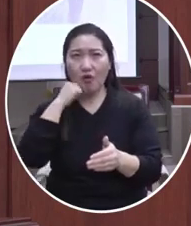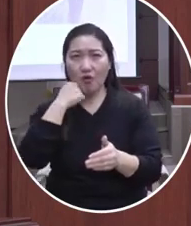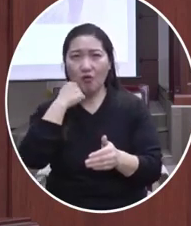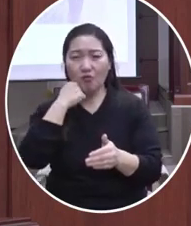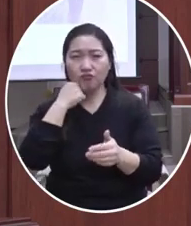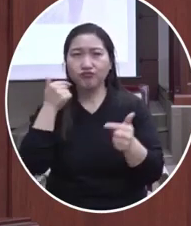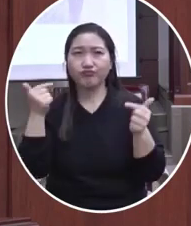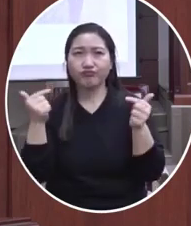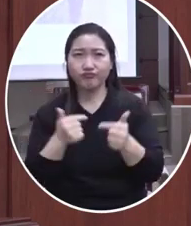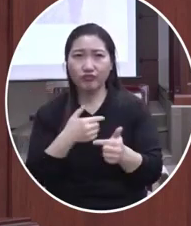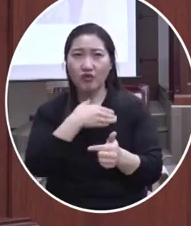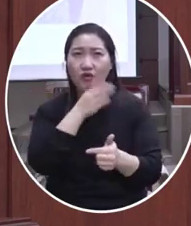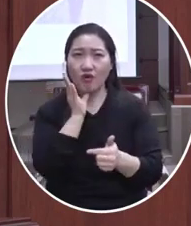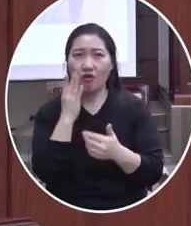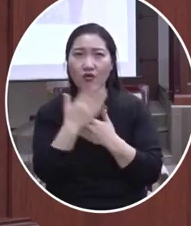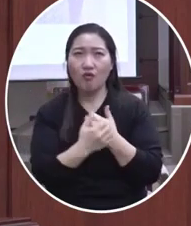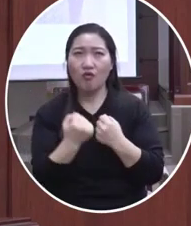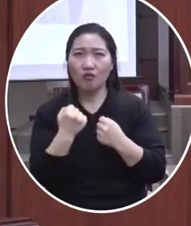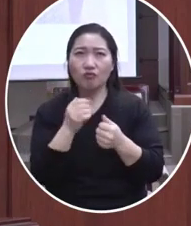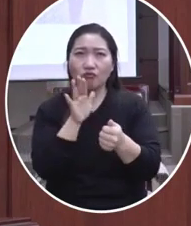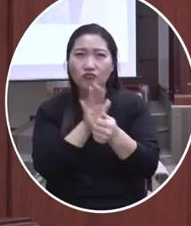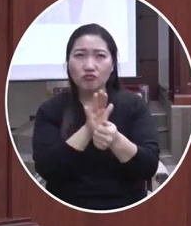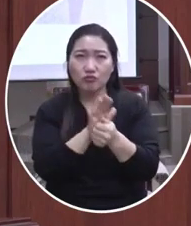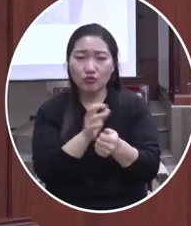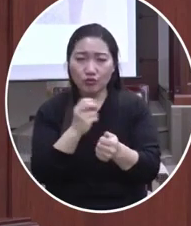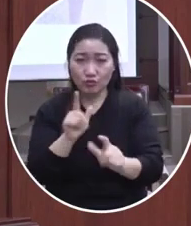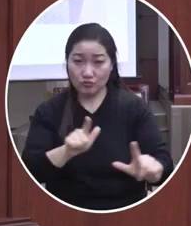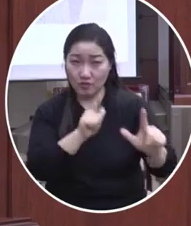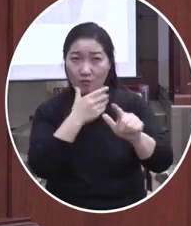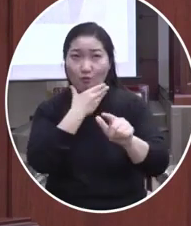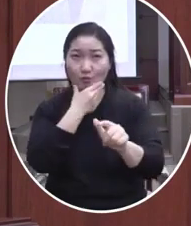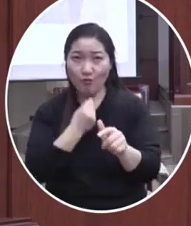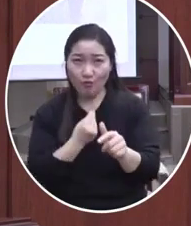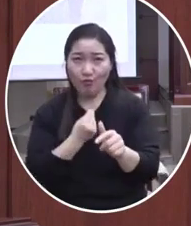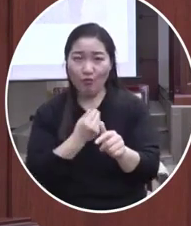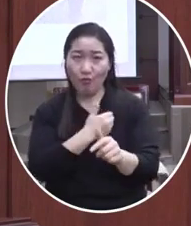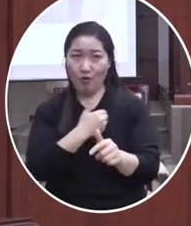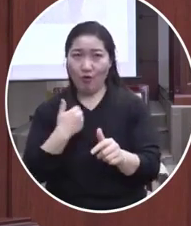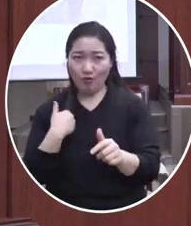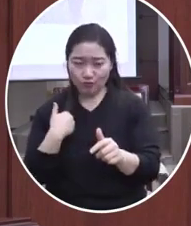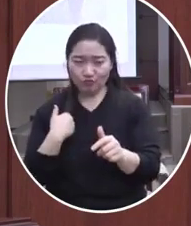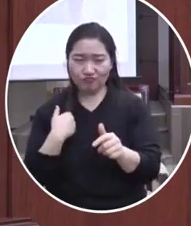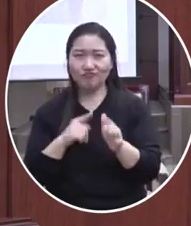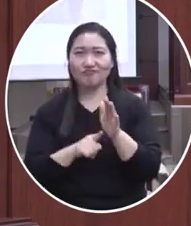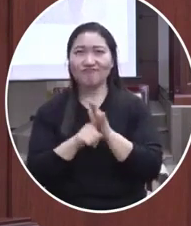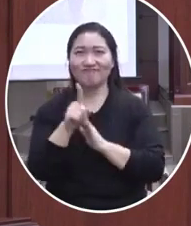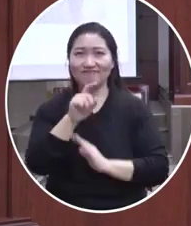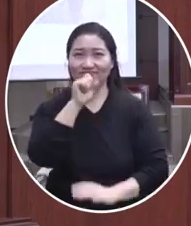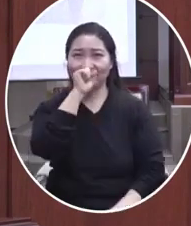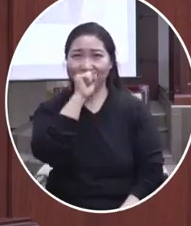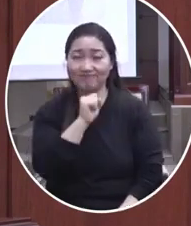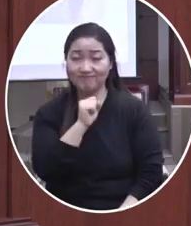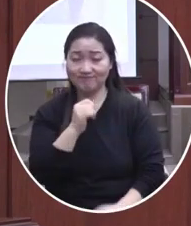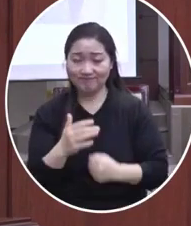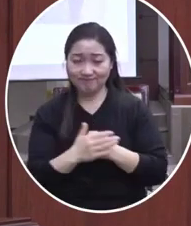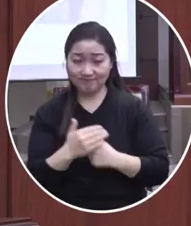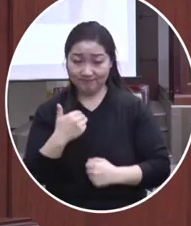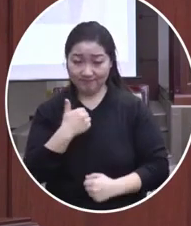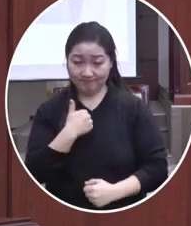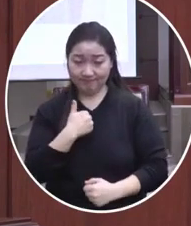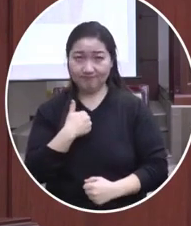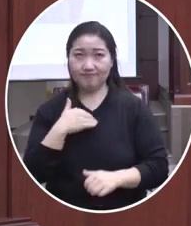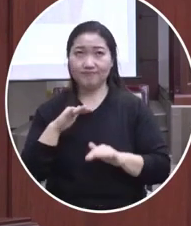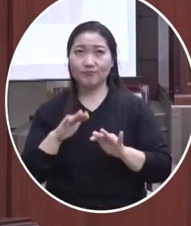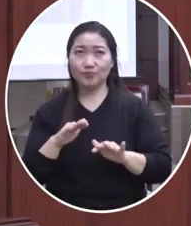것입니다. 어르신들의 건강을 지켜드리는 것은 물론 삶의 행복도와 만족도까지 높일 수 있을 것입니다. 이에